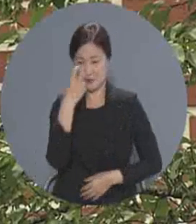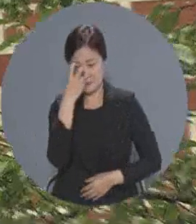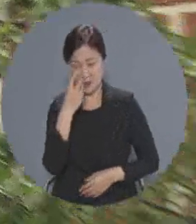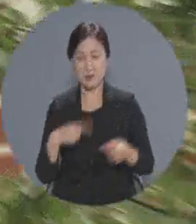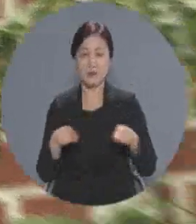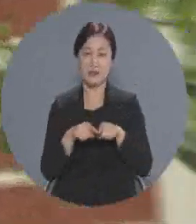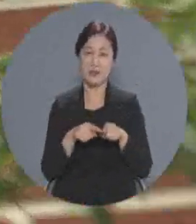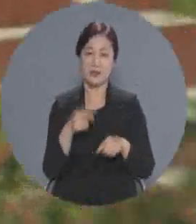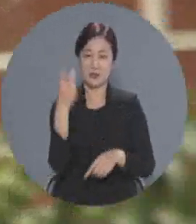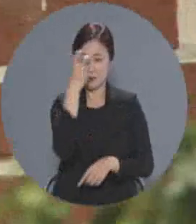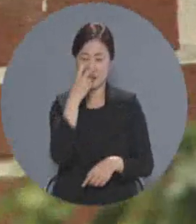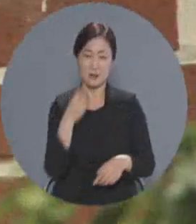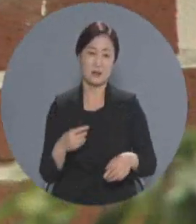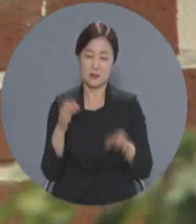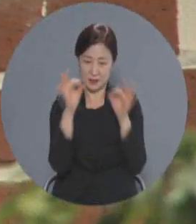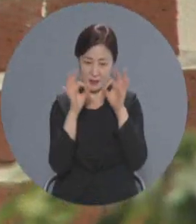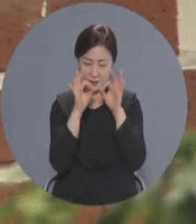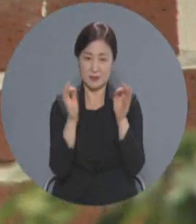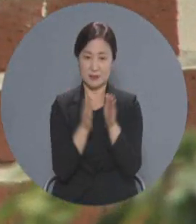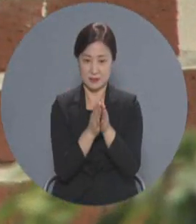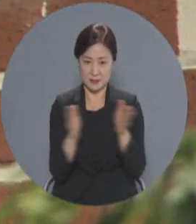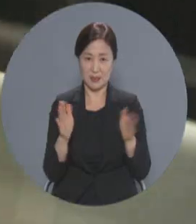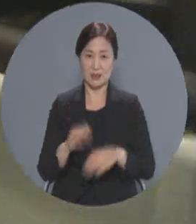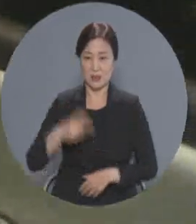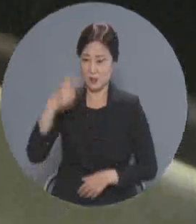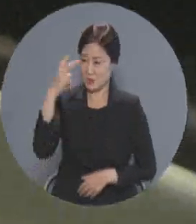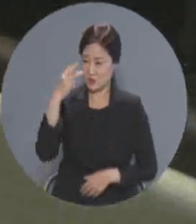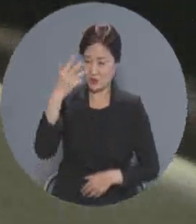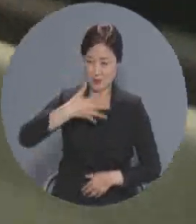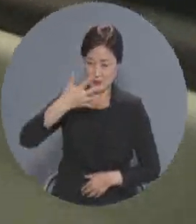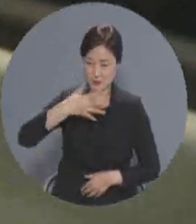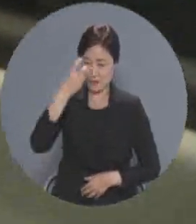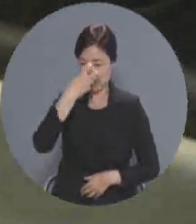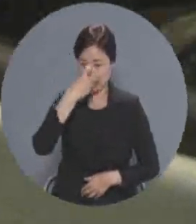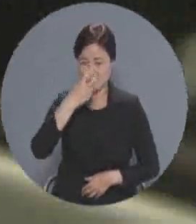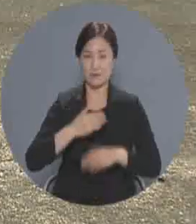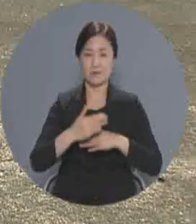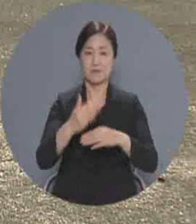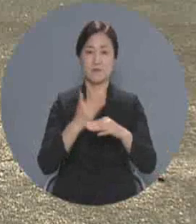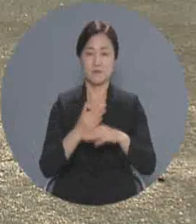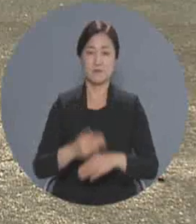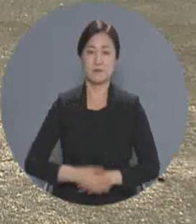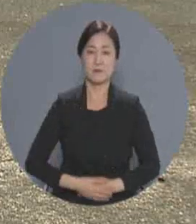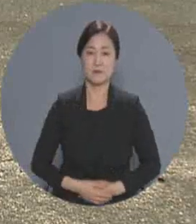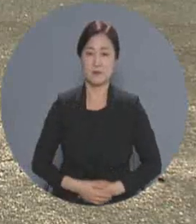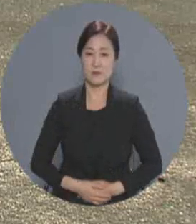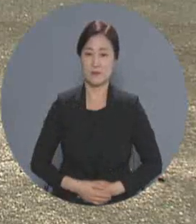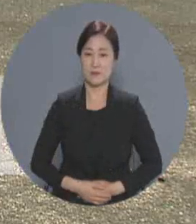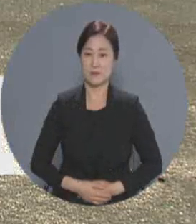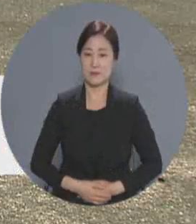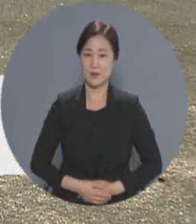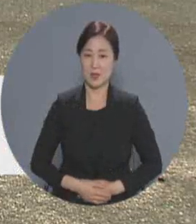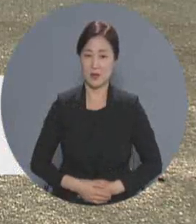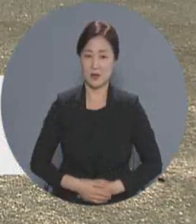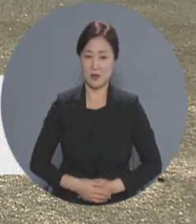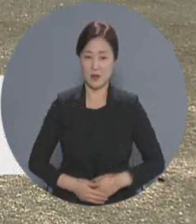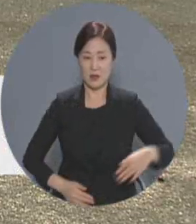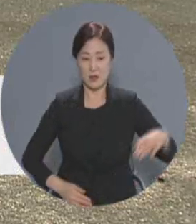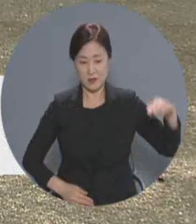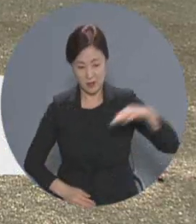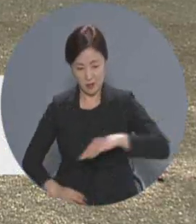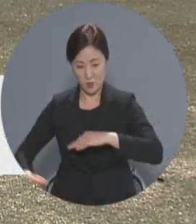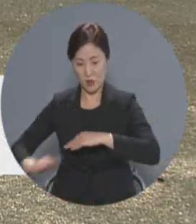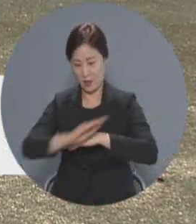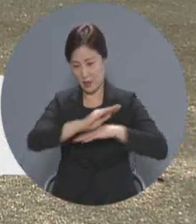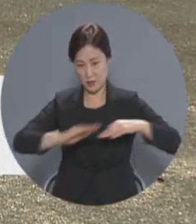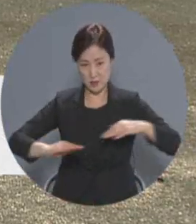함께 도주로 인근 CCTV 영상을 확보하는 등 수색에 나섰습니다. 차, 내려간 차, 올라간 차를 다 이제